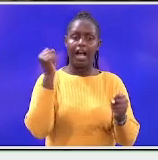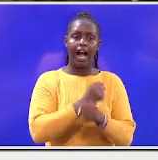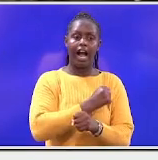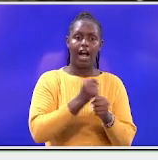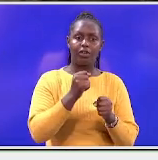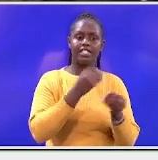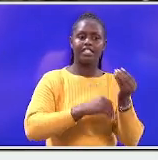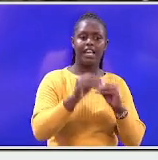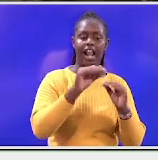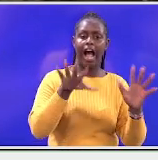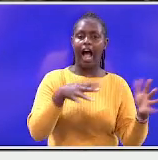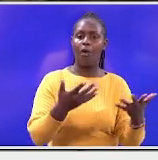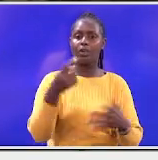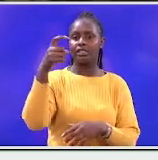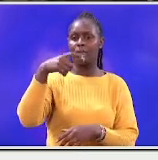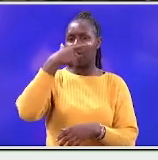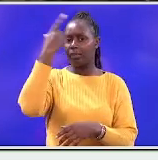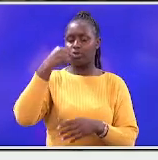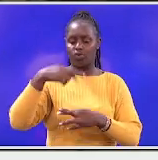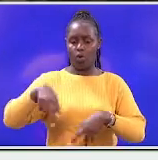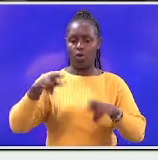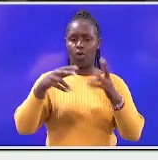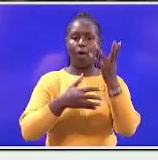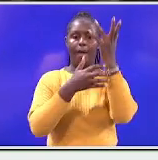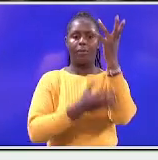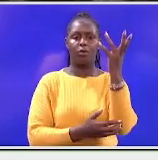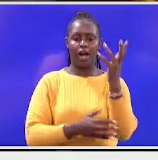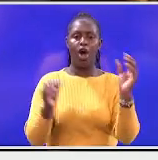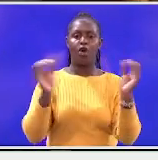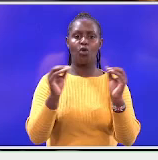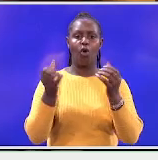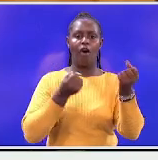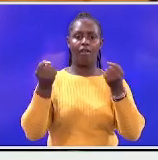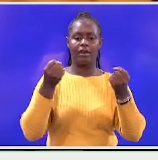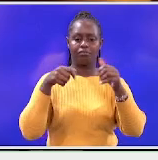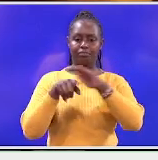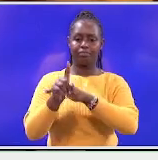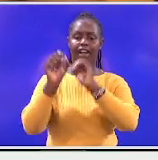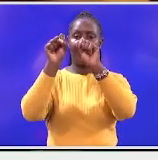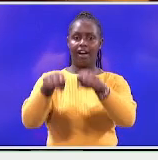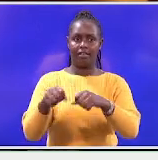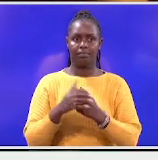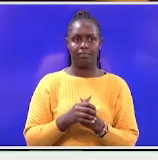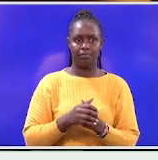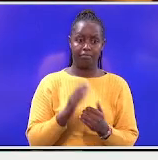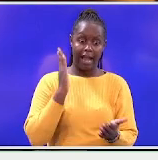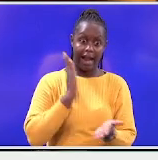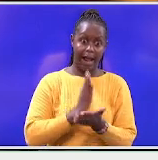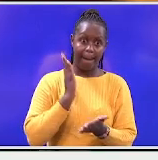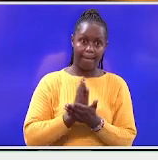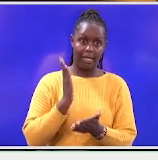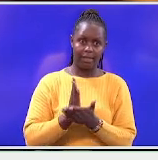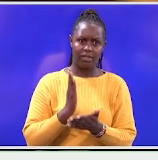bei ile inastahili kwa sababu barabara ni bofu na hakuna gari inaweza ingia. Kabi tunapata na bei kali